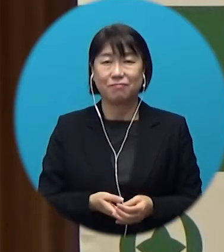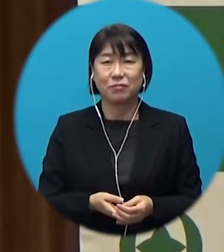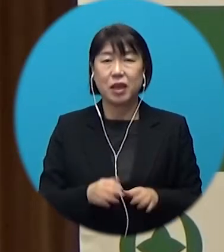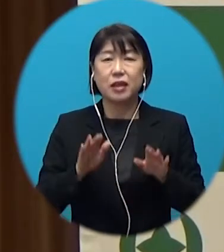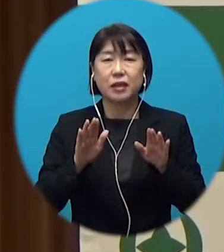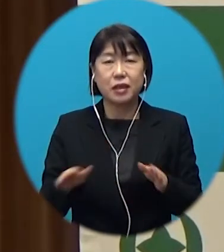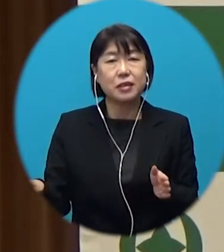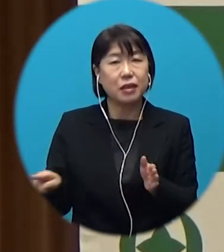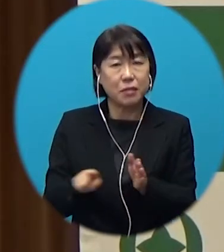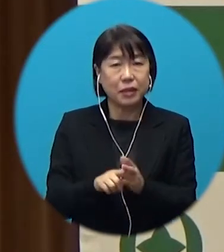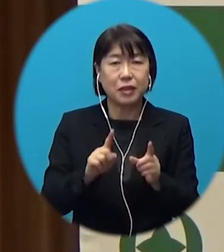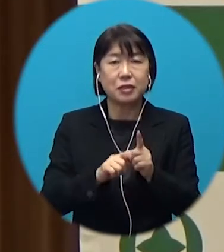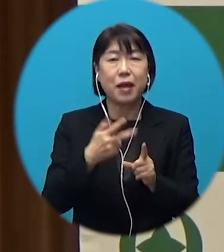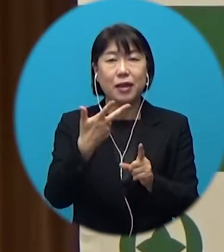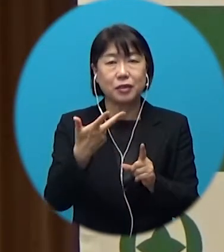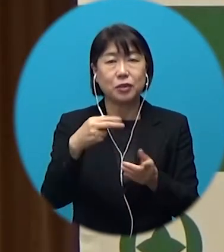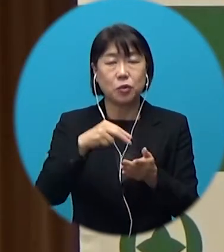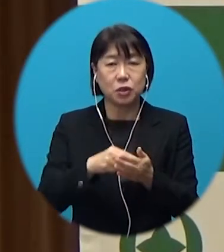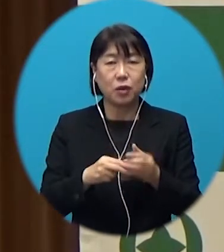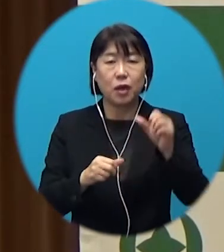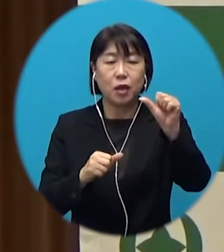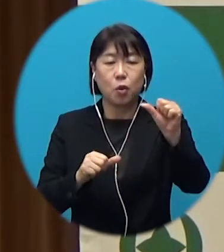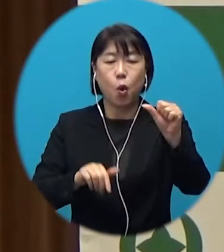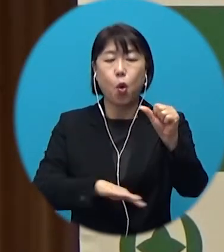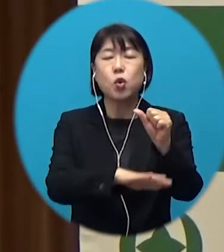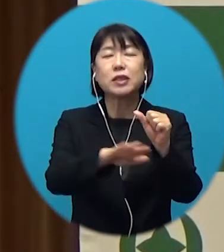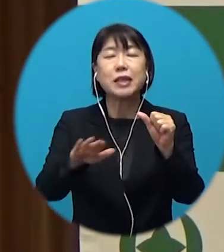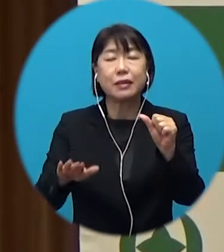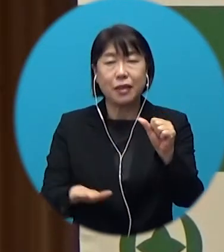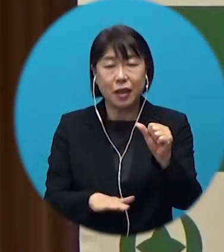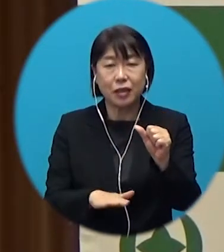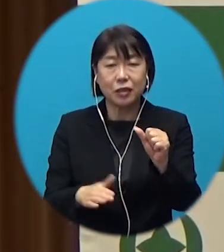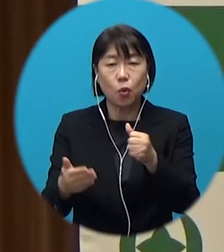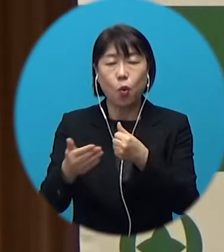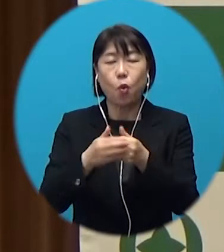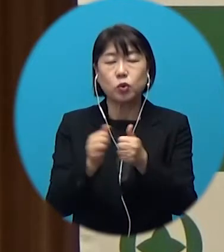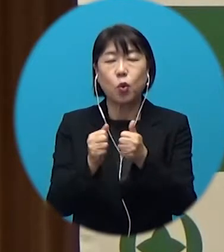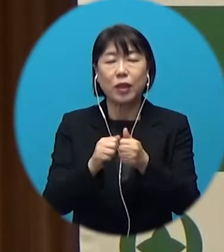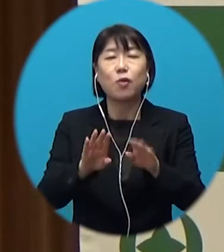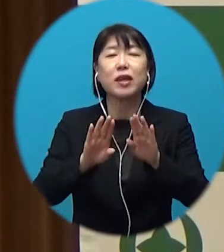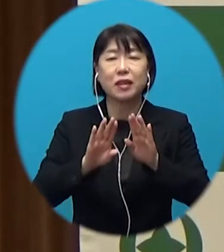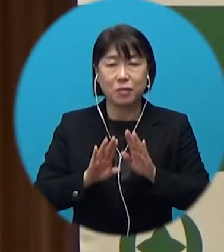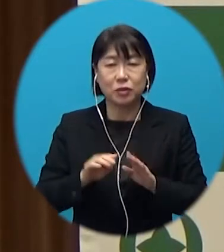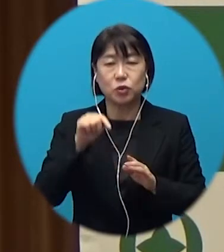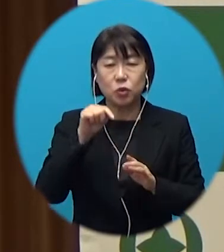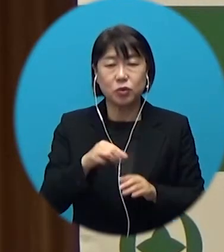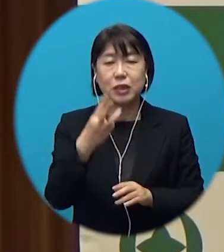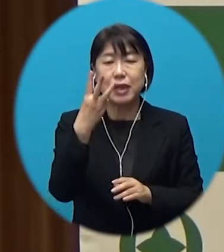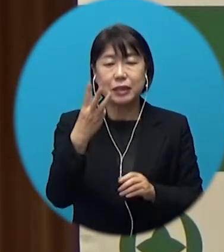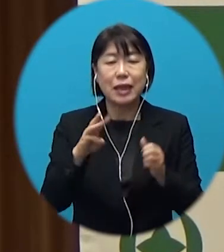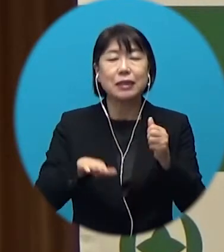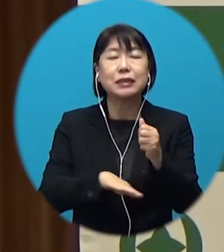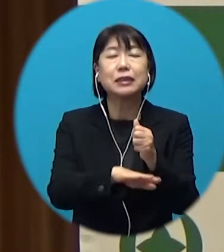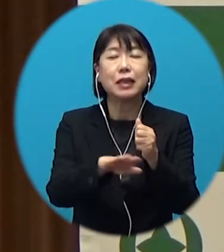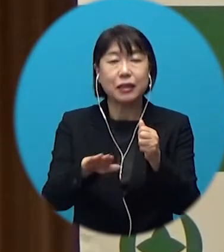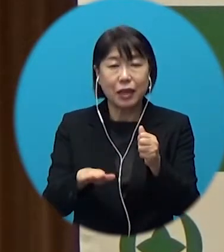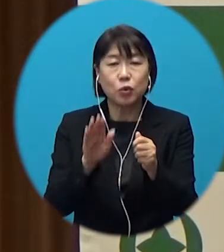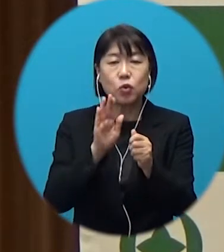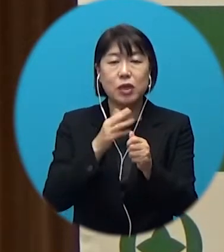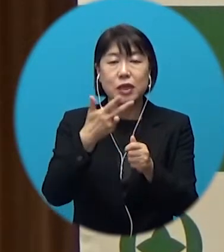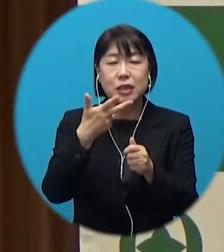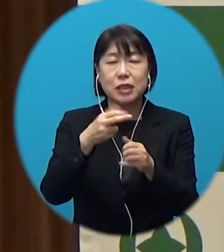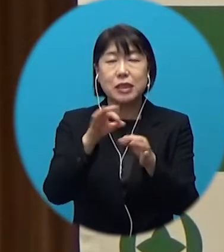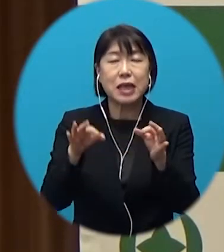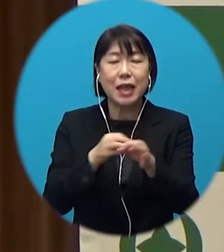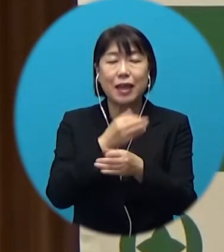の千葉市では5世帯の方のご相談を受けております。このうち3世帯の方々の支援住宅の入居手続き